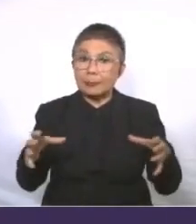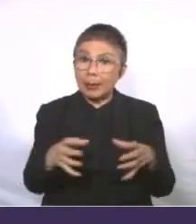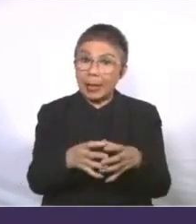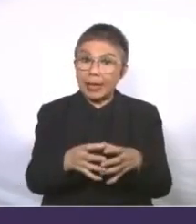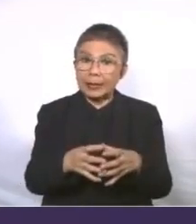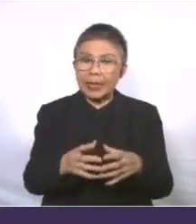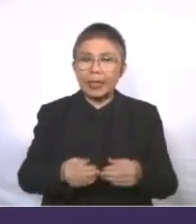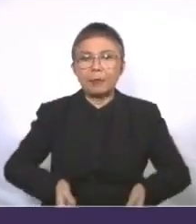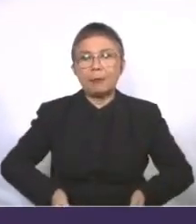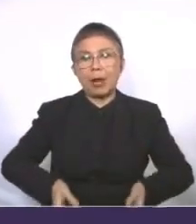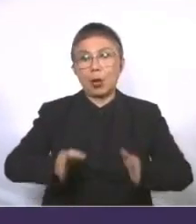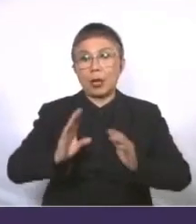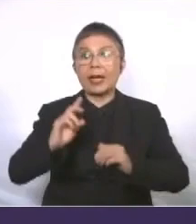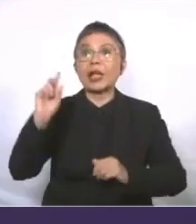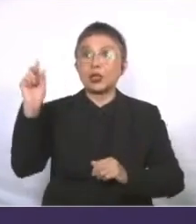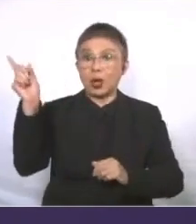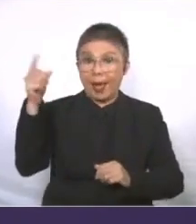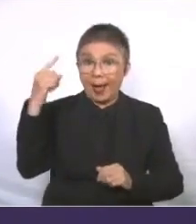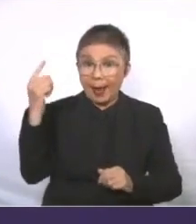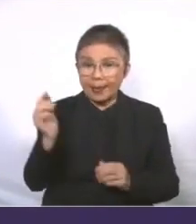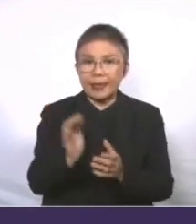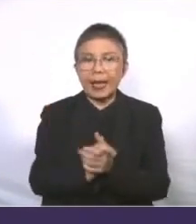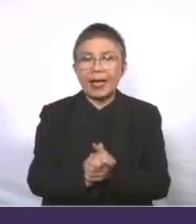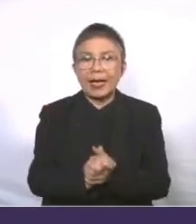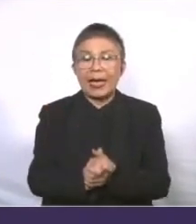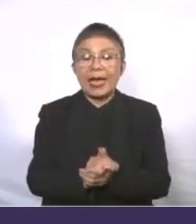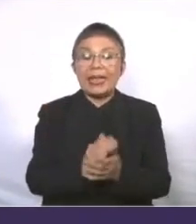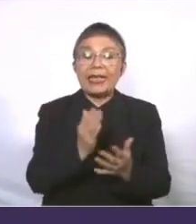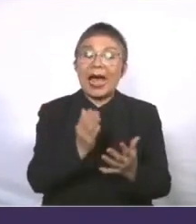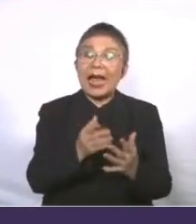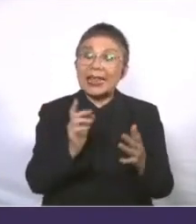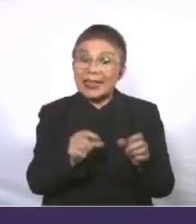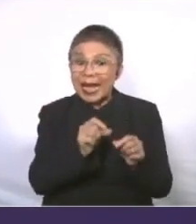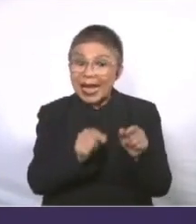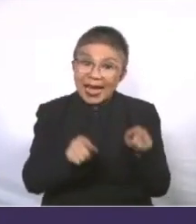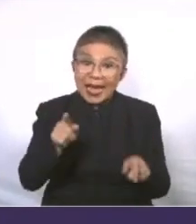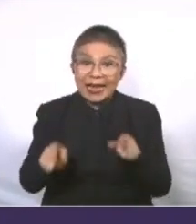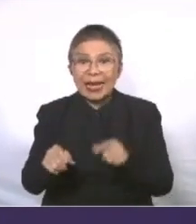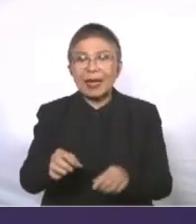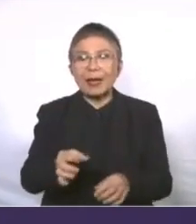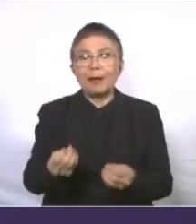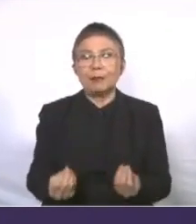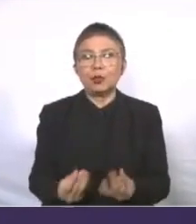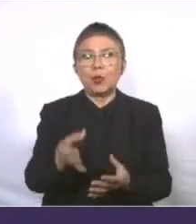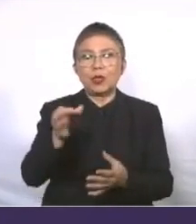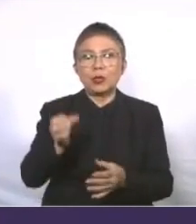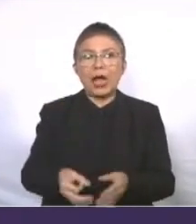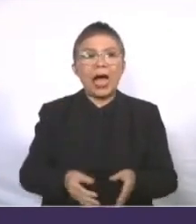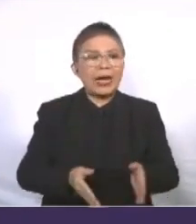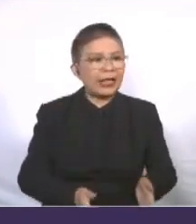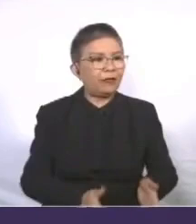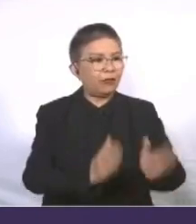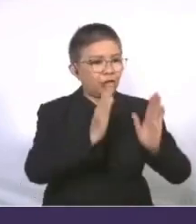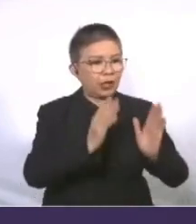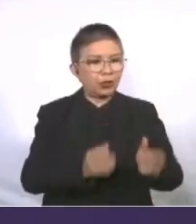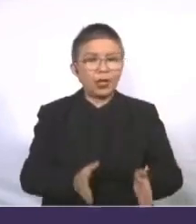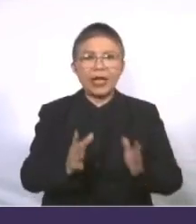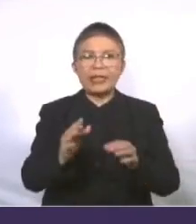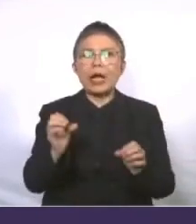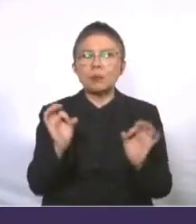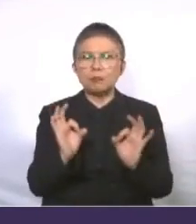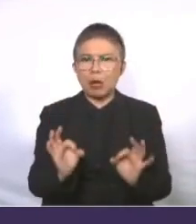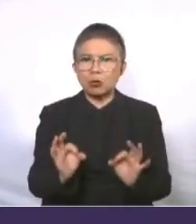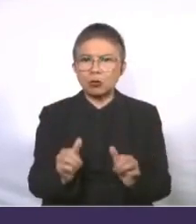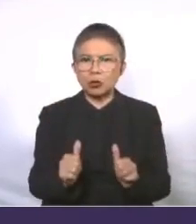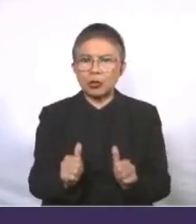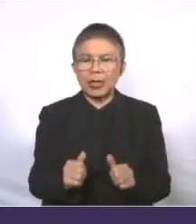pembangunan nasional kita di antara kebutuhan pokok dari perkotaan ini adalah infrastruktur yang memadai